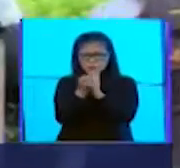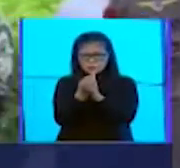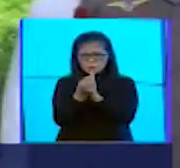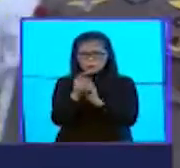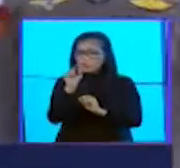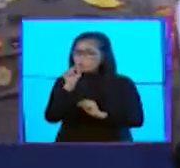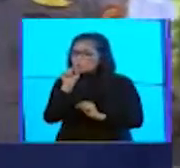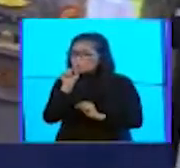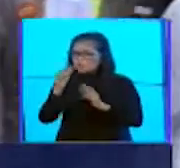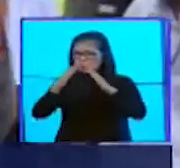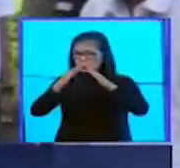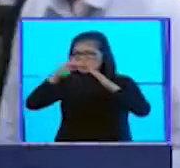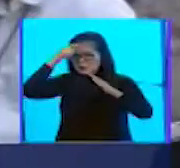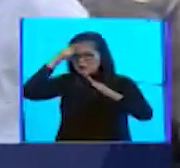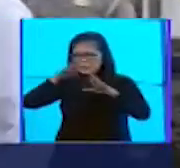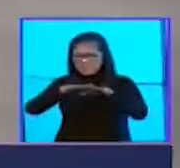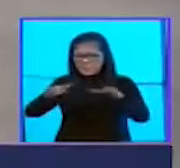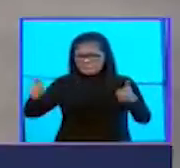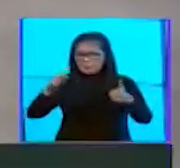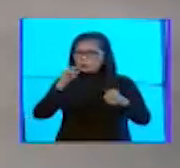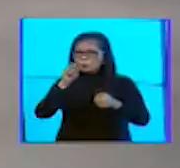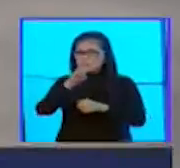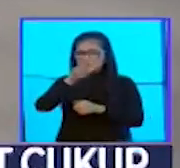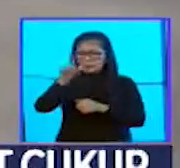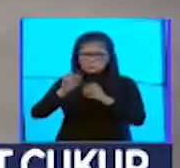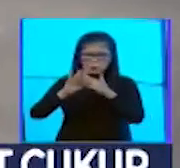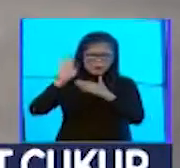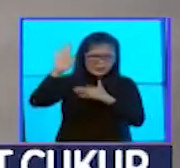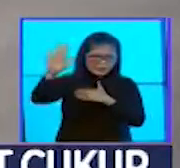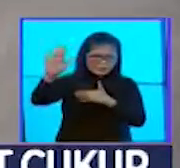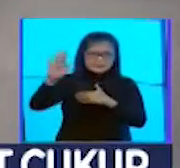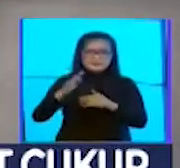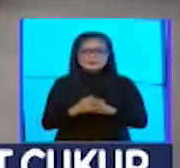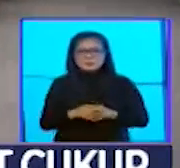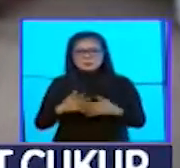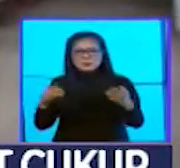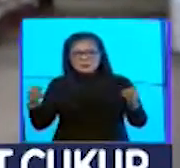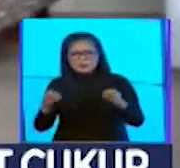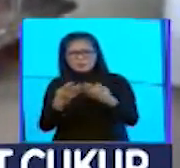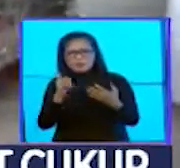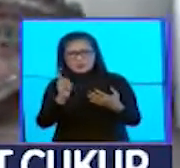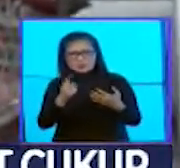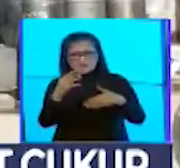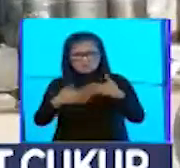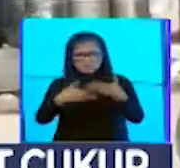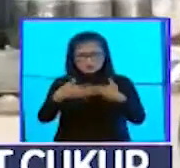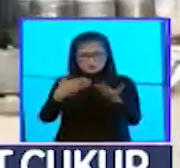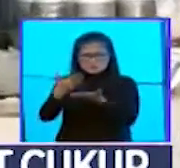sakit dipastikan aman hingga 3 bulan ke depan. Sementara tidak ditemukan kendala produksi dan distribusi